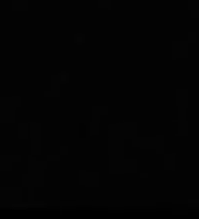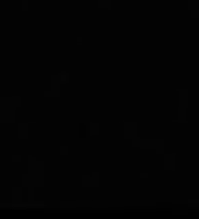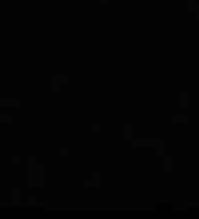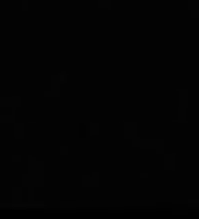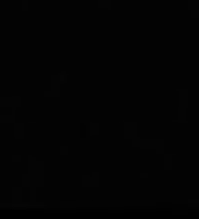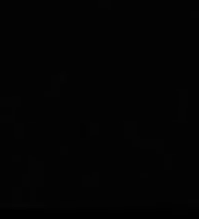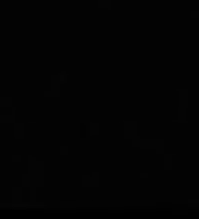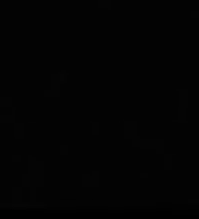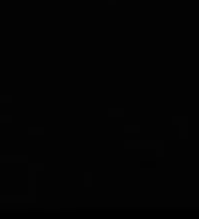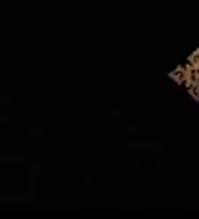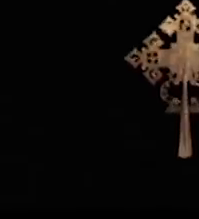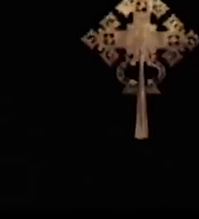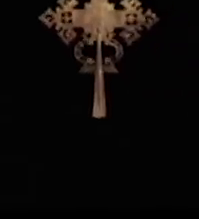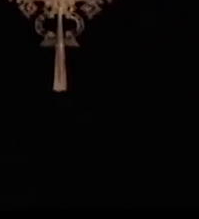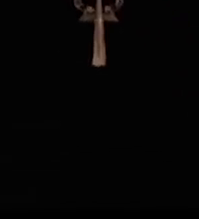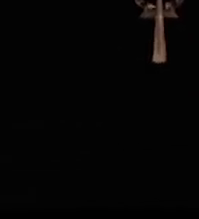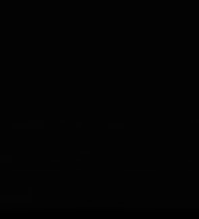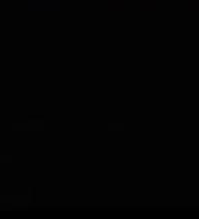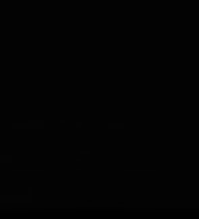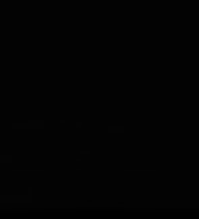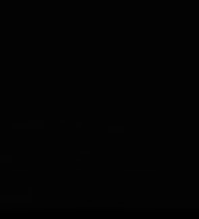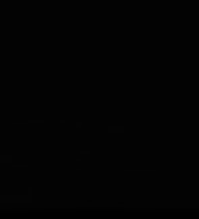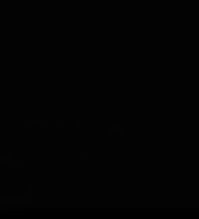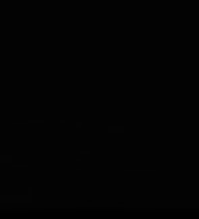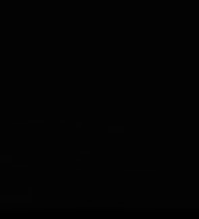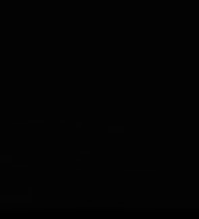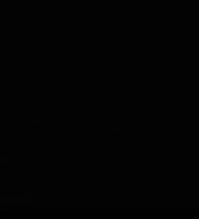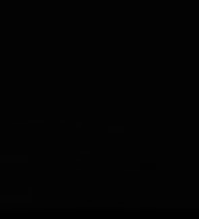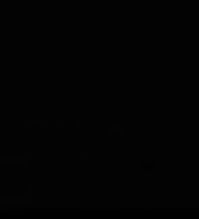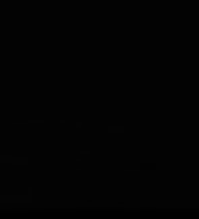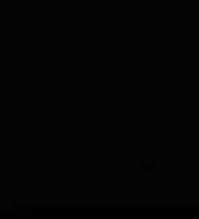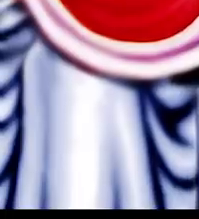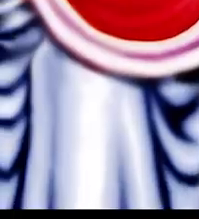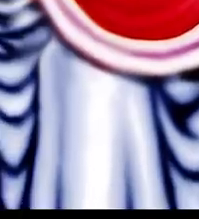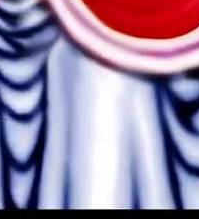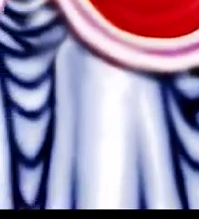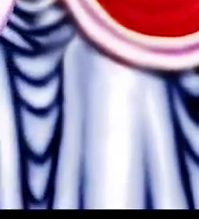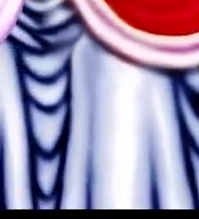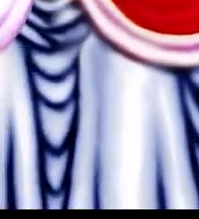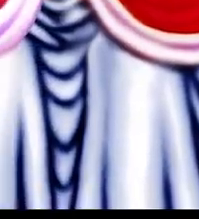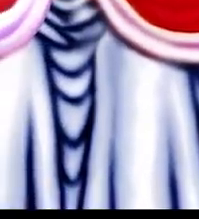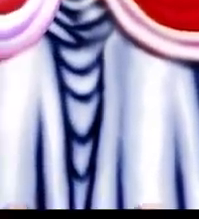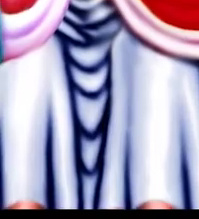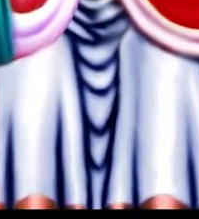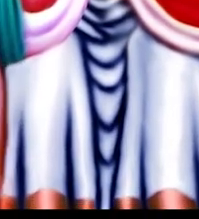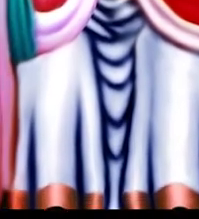وولد ومنفس قدوس أهدو أملاك